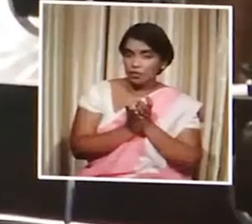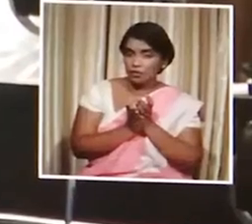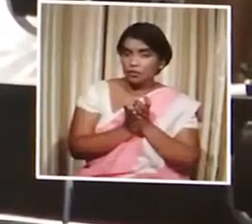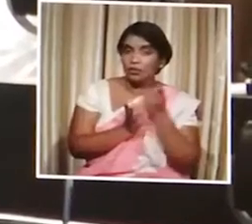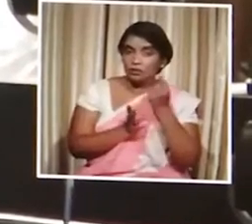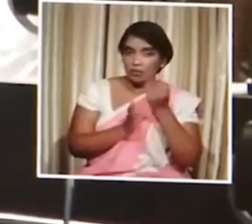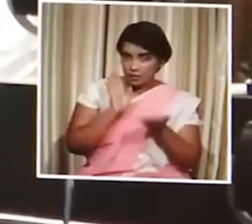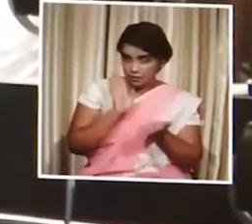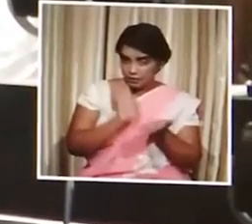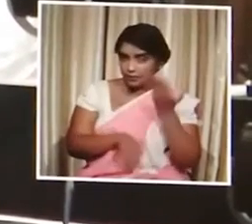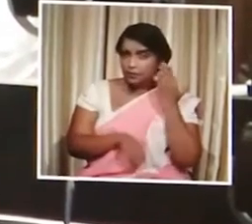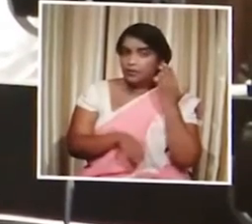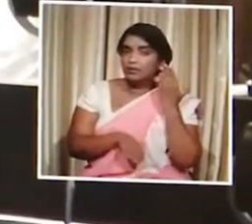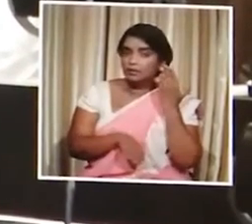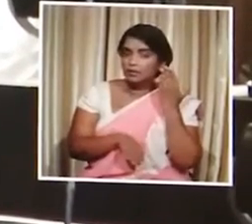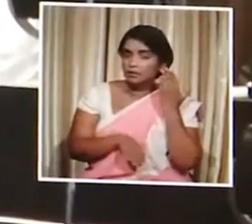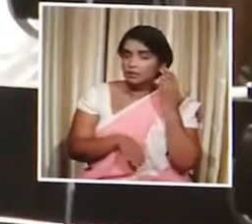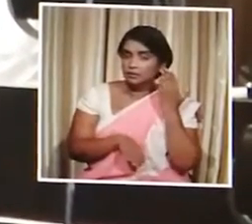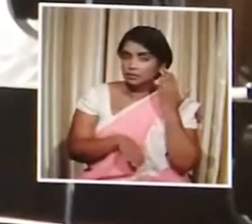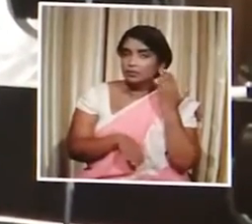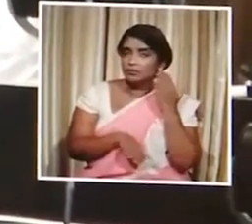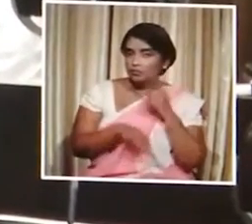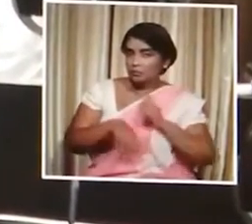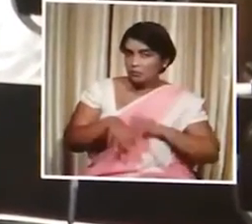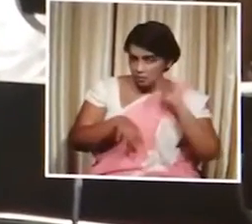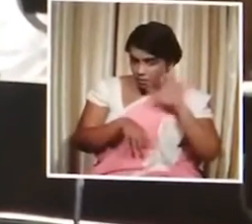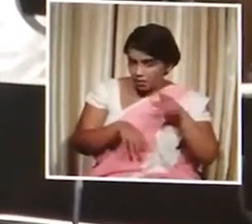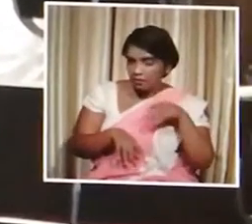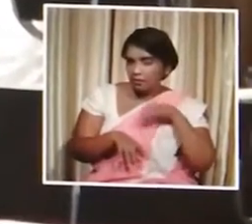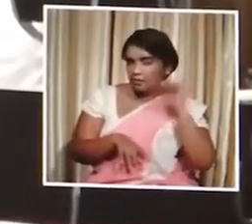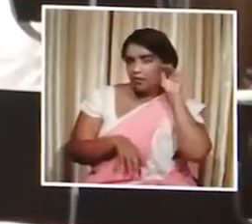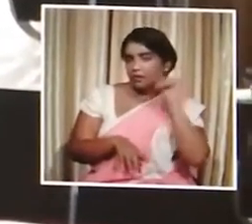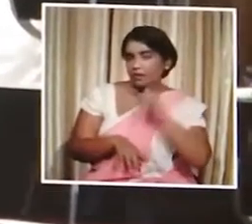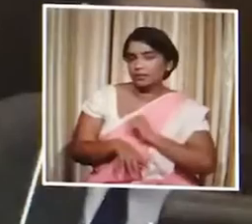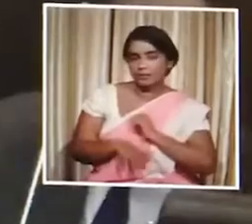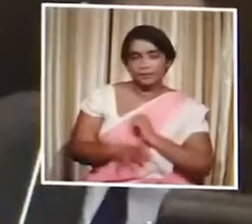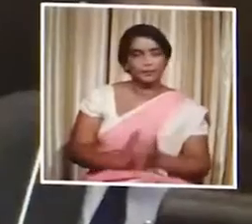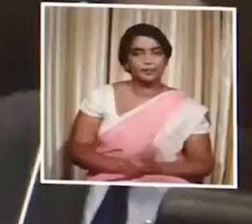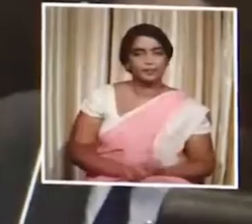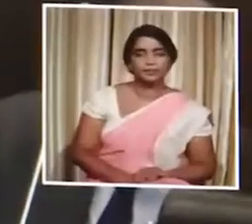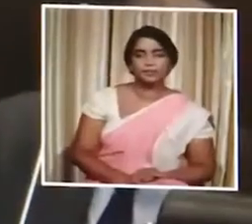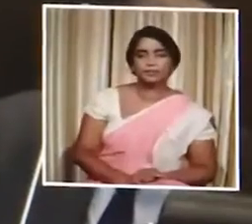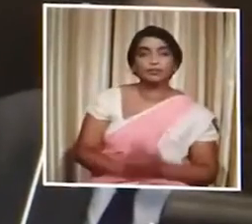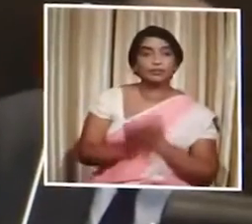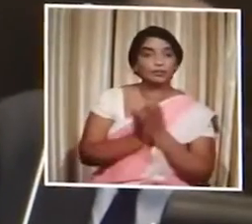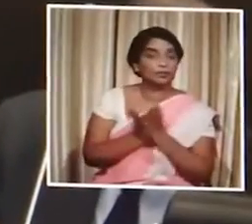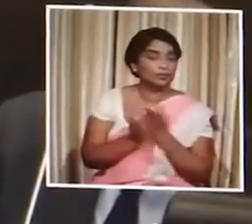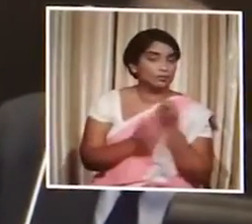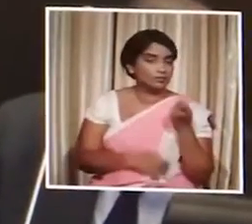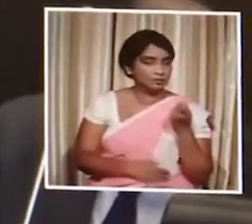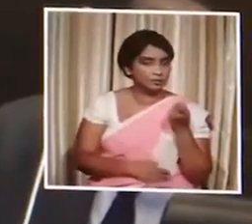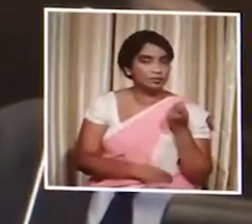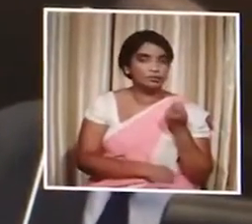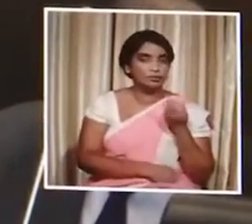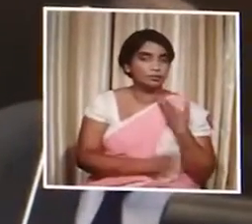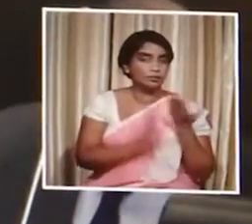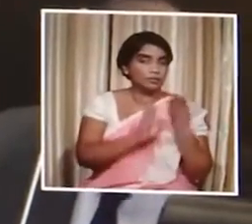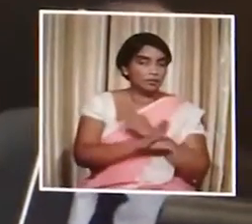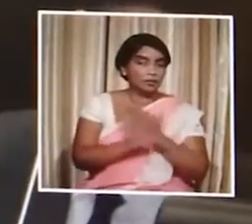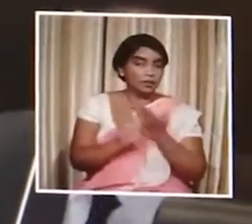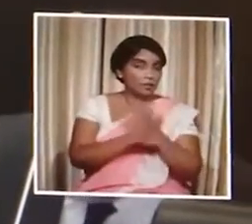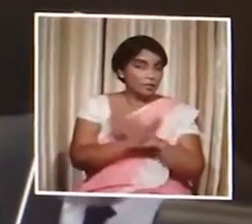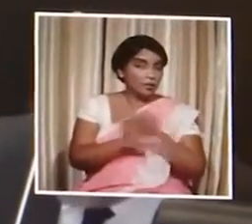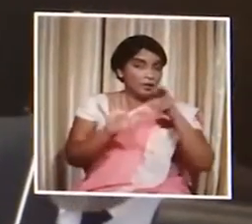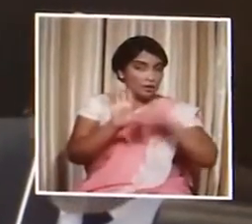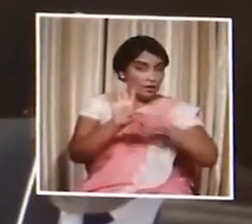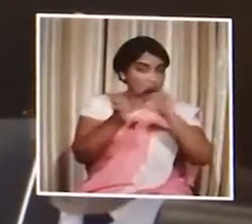ගාස්තු වැඩි වීමේ හැම අවධානමක් තියෙනවද කියලා අහන්න කැමතියි දුම්රිය ගාස්තු කලින් ආසන වෙන් කර